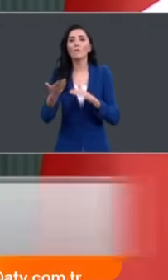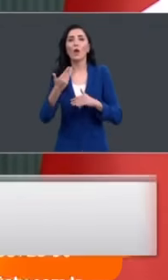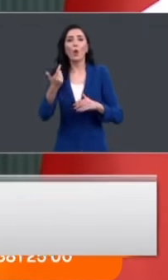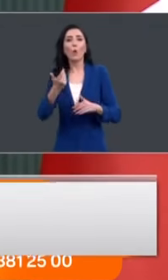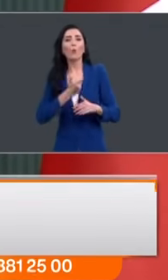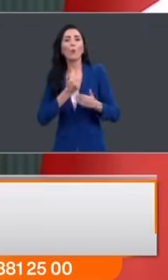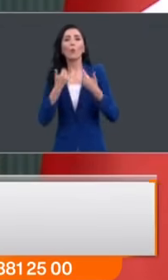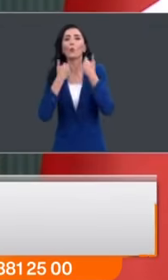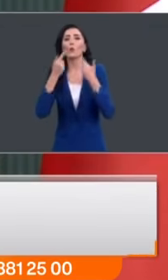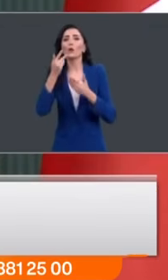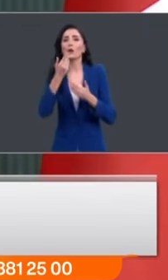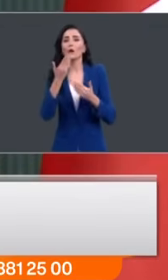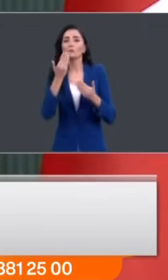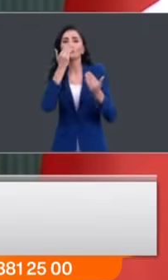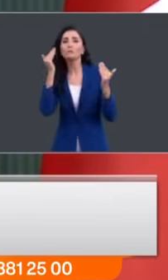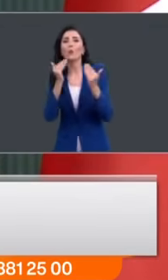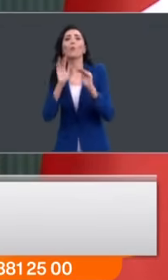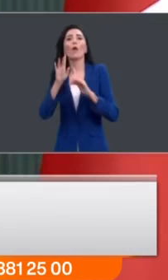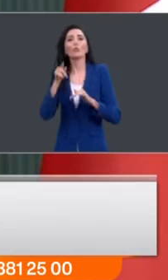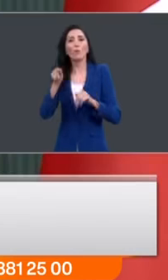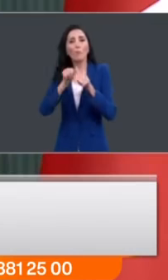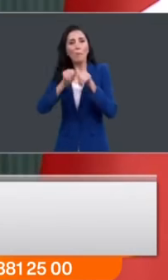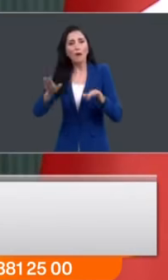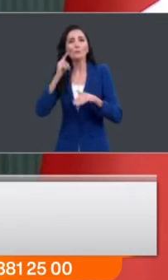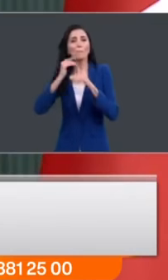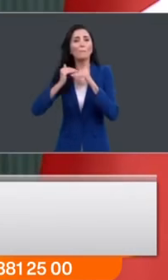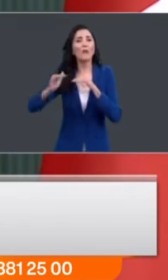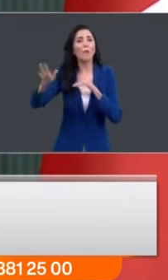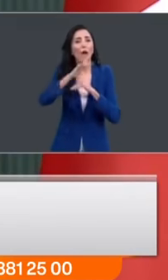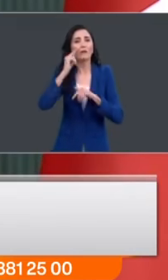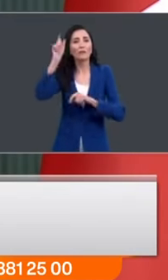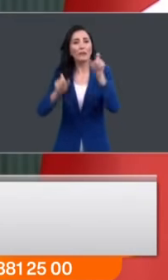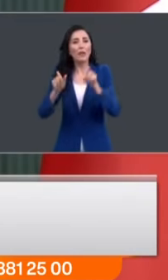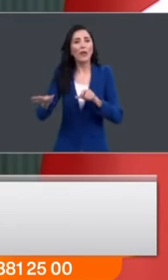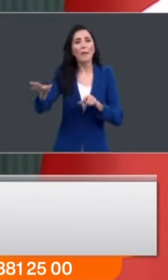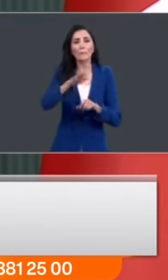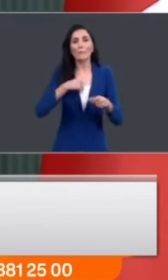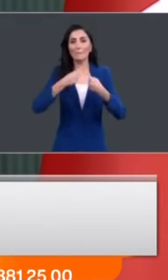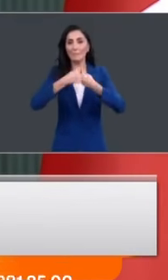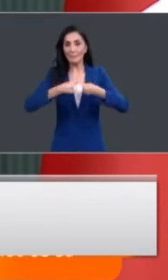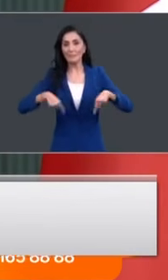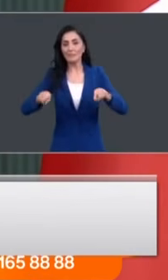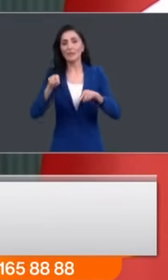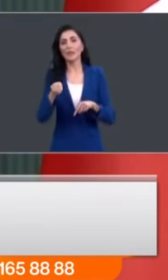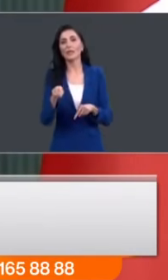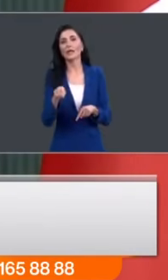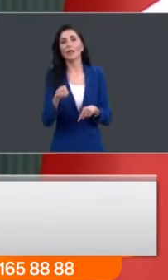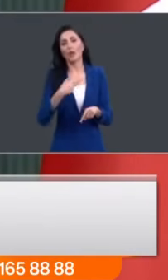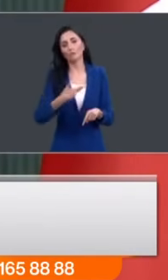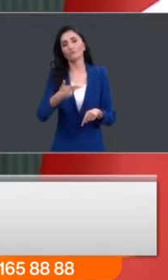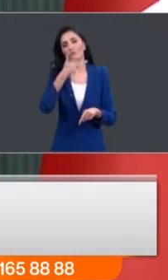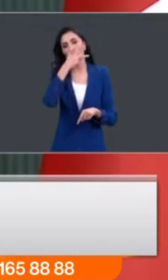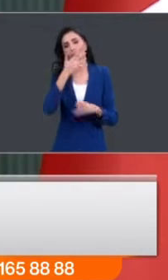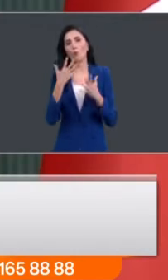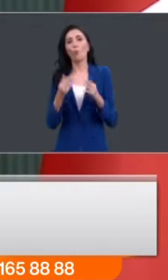hukuki temeli olmayan bu ifadeler milletimizin her ferdi gibi bizi de ziyadesiyle